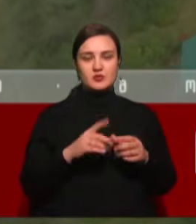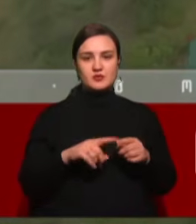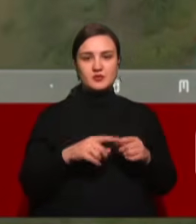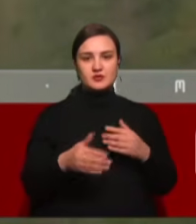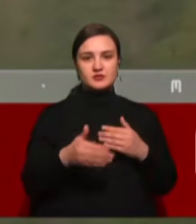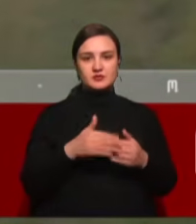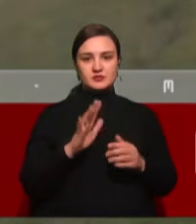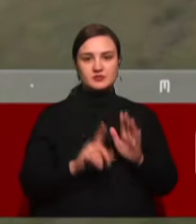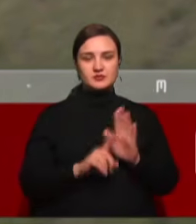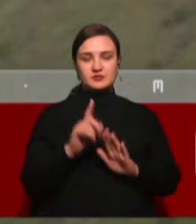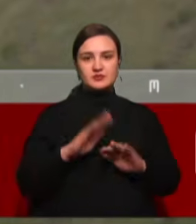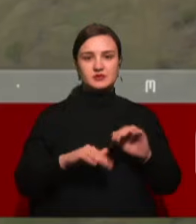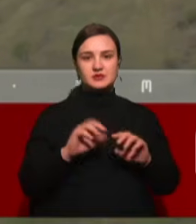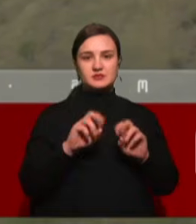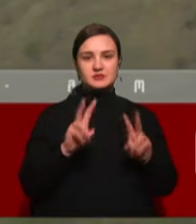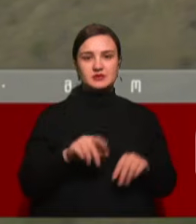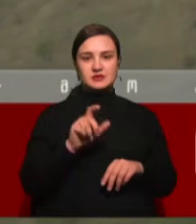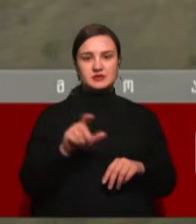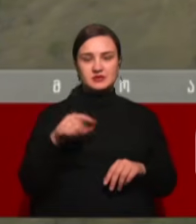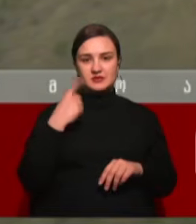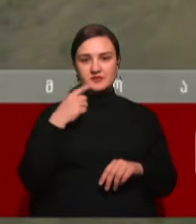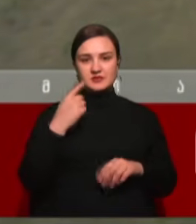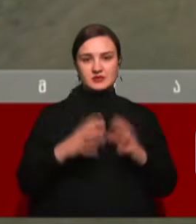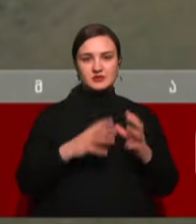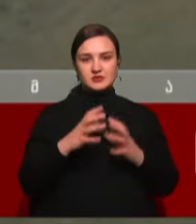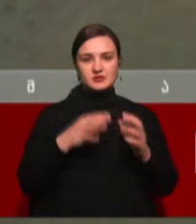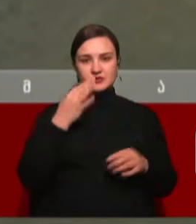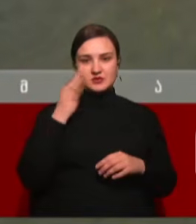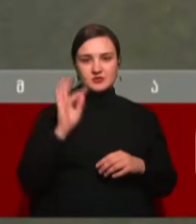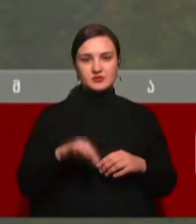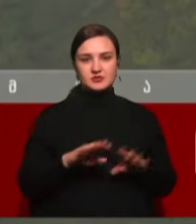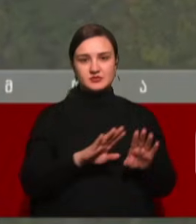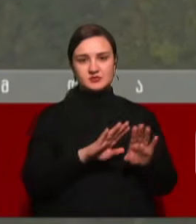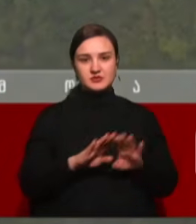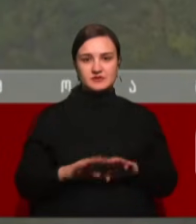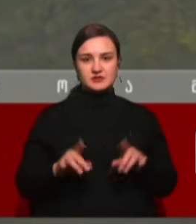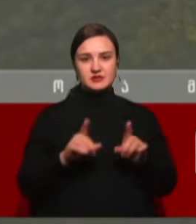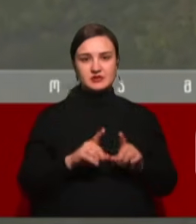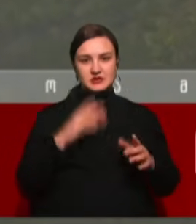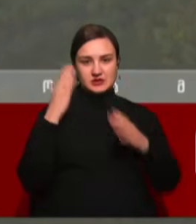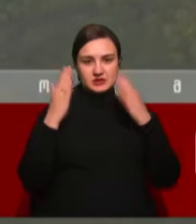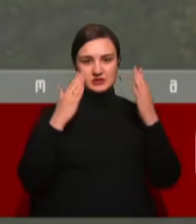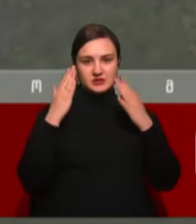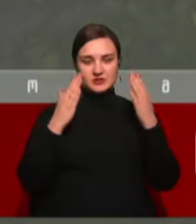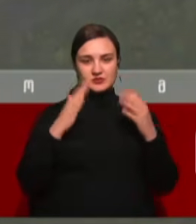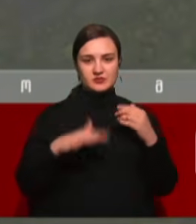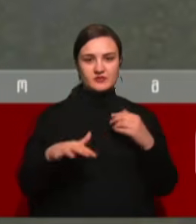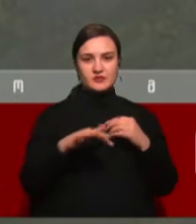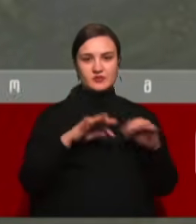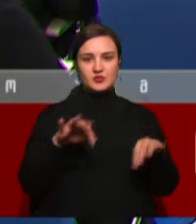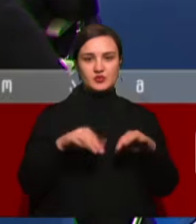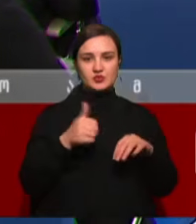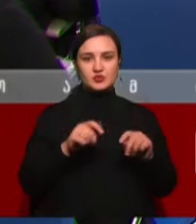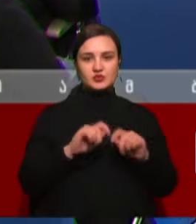პერიოდში დაიწყებს. სპეციალისტების ინფორმაციით, საერთაშორისო გამოცდილების მიხედვით ისეთ მასშტაბურ გასართობ სარეკრეაციო პროექტს, როგორის